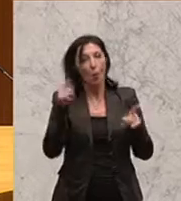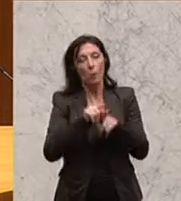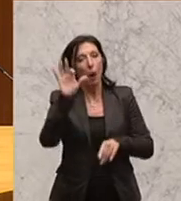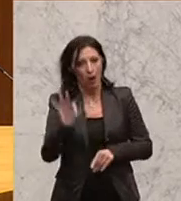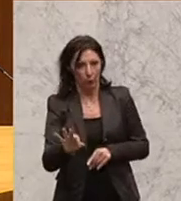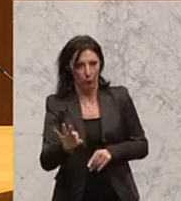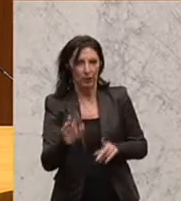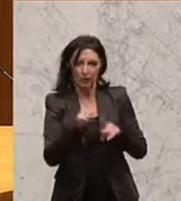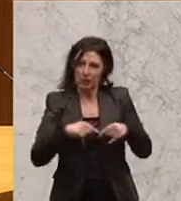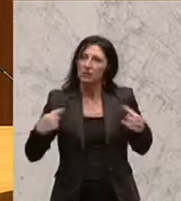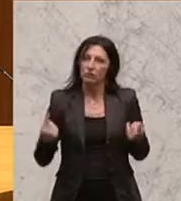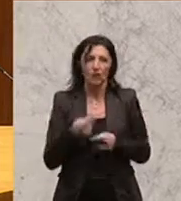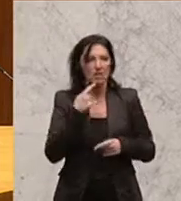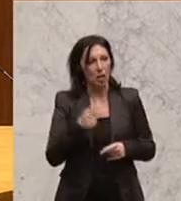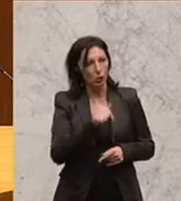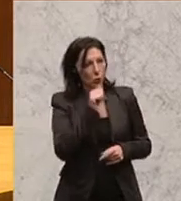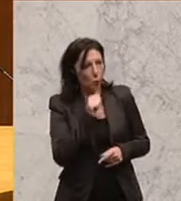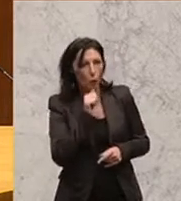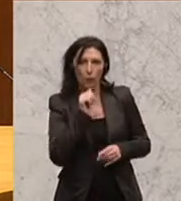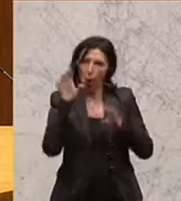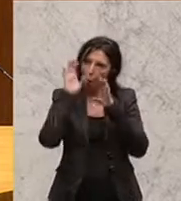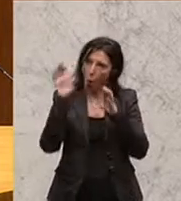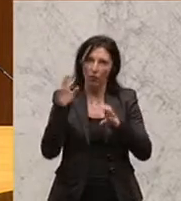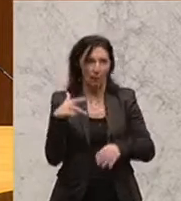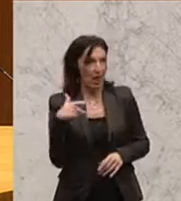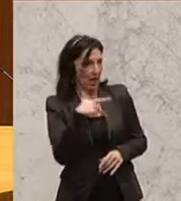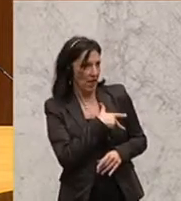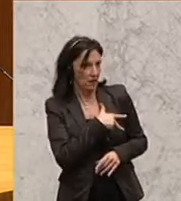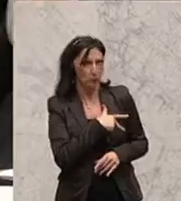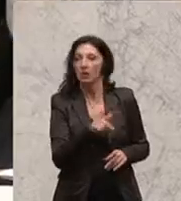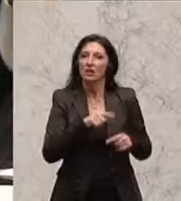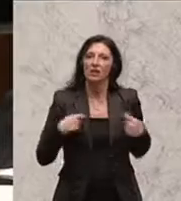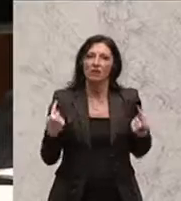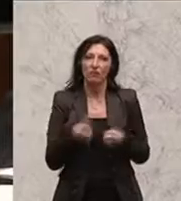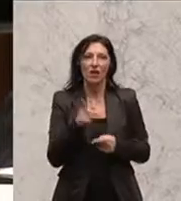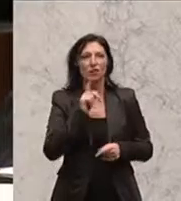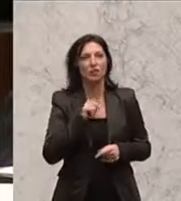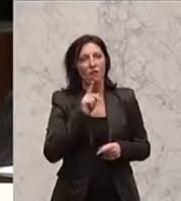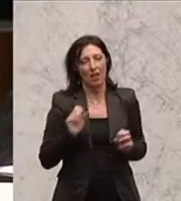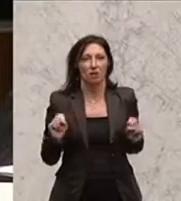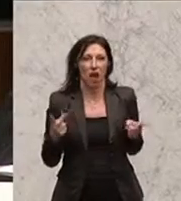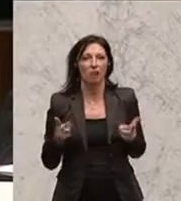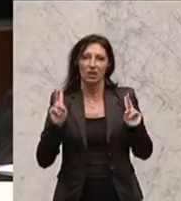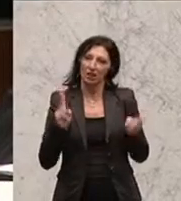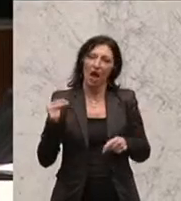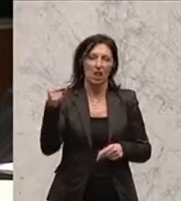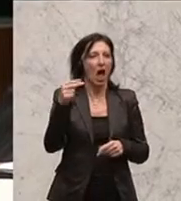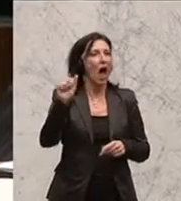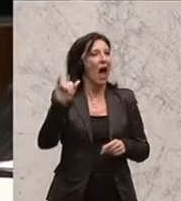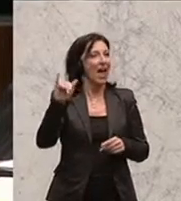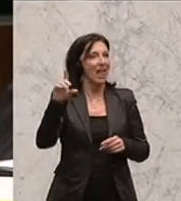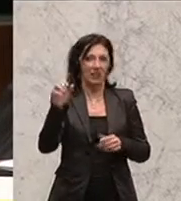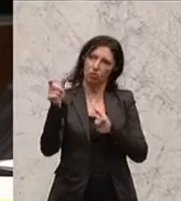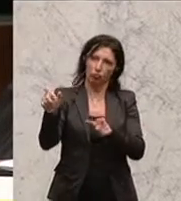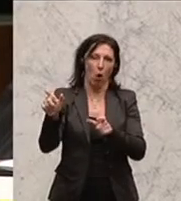nehmen zur Kenntnis, dass die Grünen, die ÖVP, auch wir, die SPÖ, nicht die Kraft hatten, Haider zu stoppen. Aber es geht hier nicht einfach